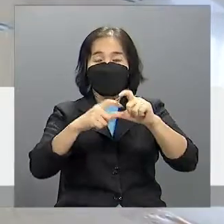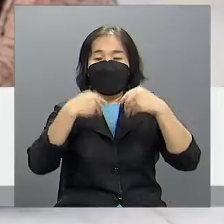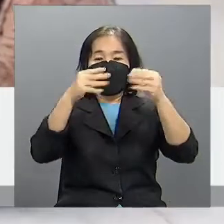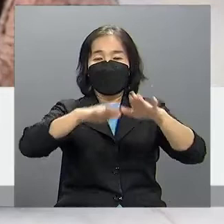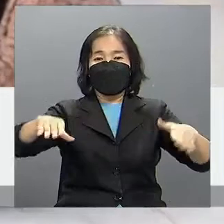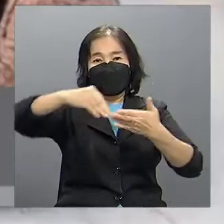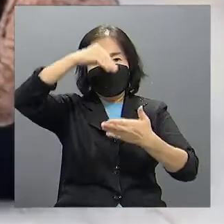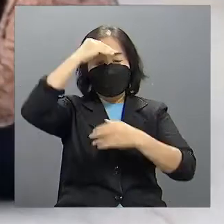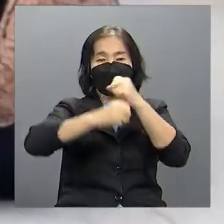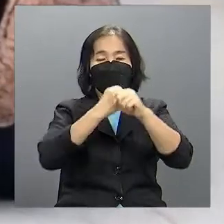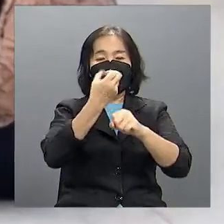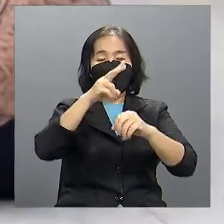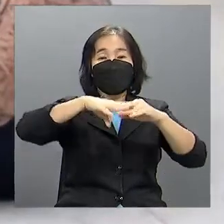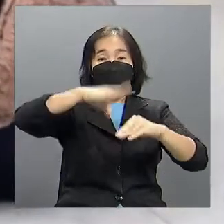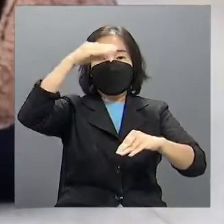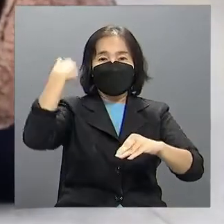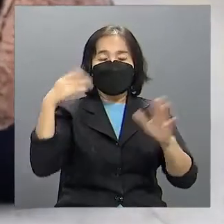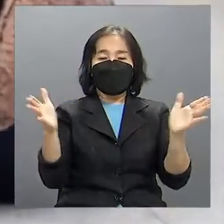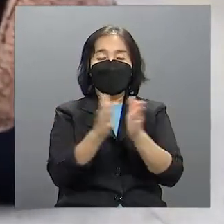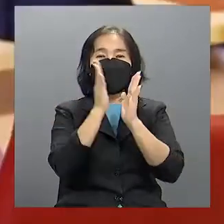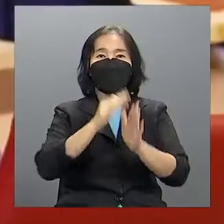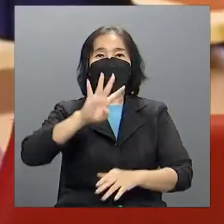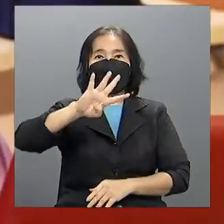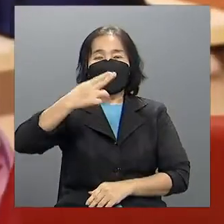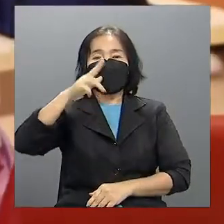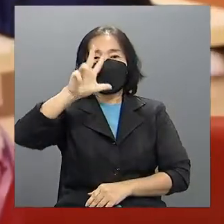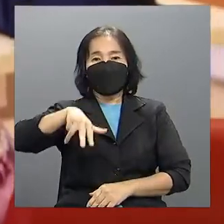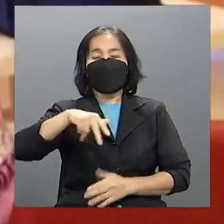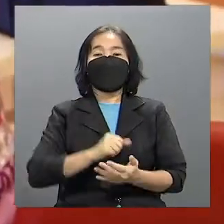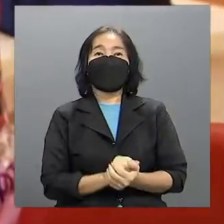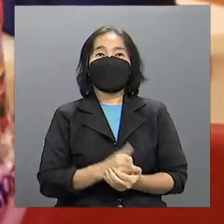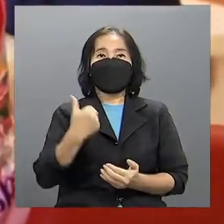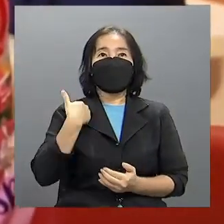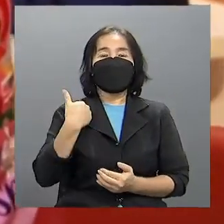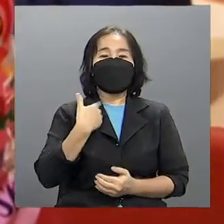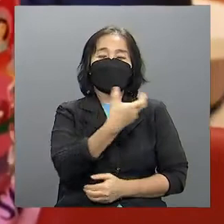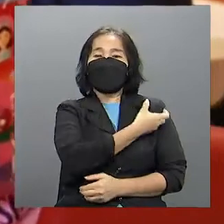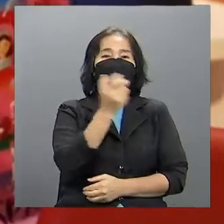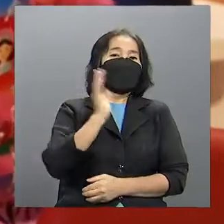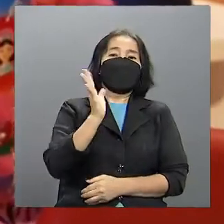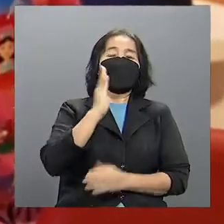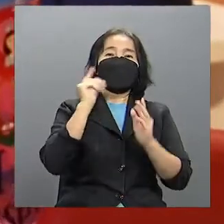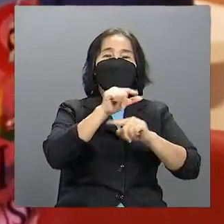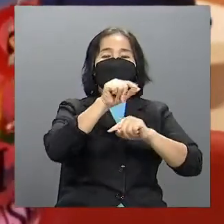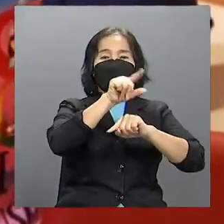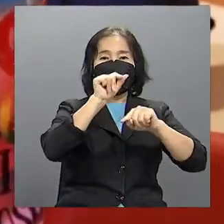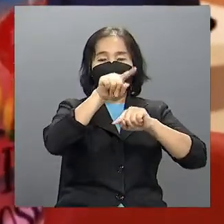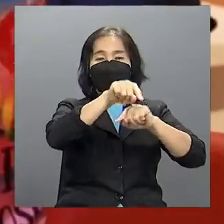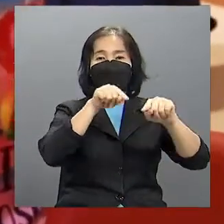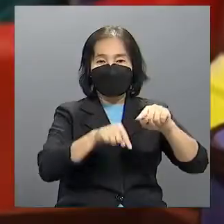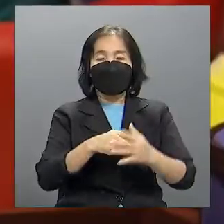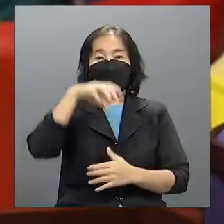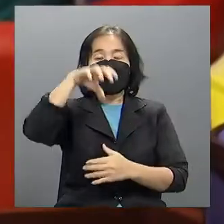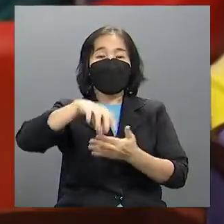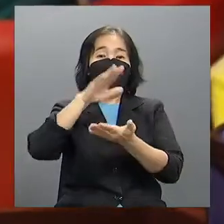17ปีรวมแล้ว 4หมื่น 3,000คนมีคนที่ไม่ประสงค์รับวัคซีนร้อยละ 21กัดสถานศึกษาทั้งรัฐและเอกชน